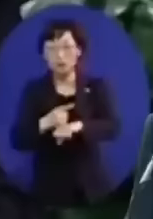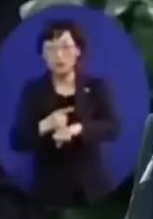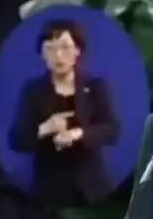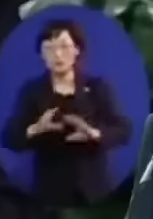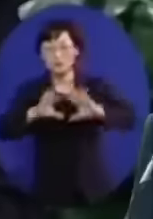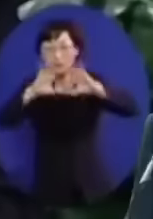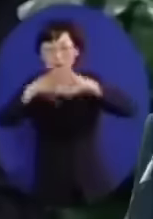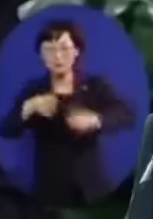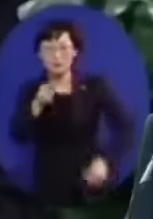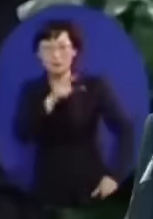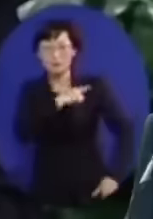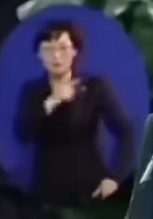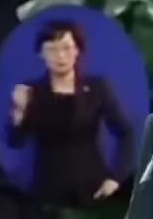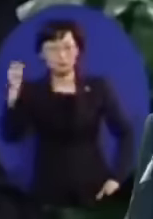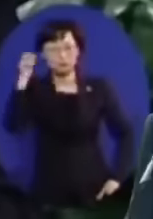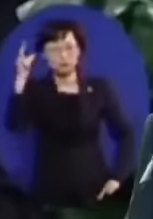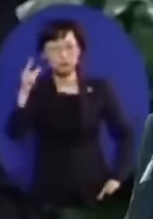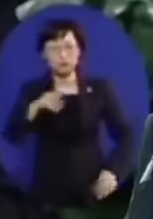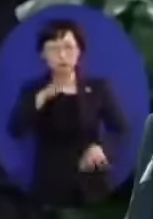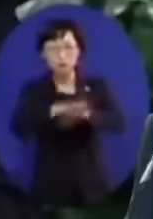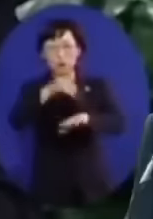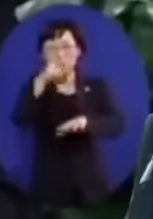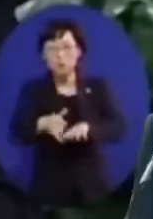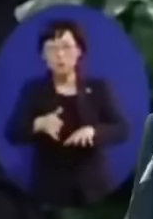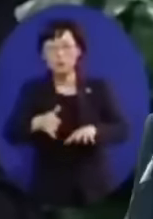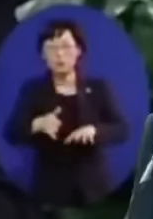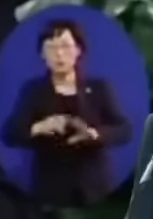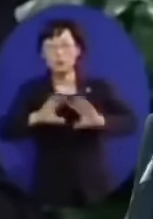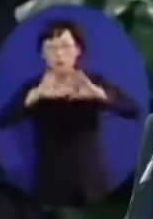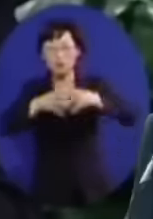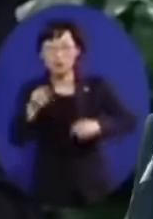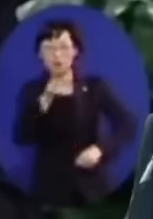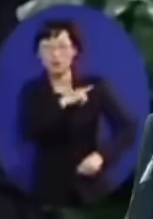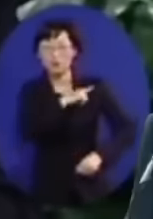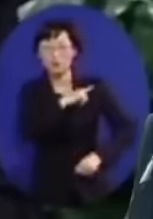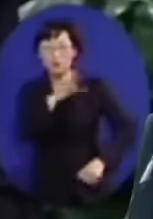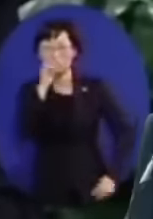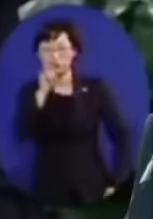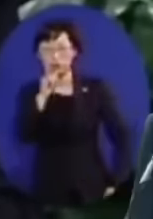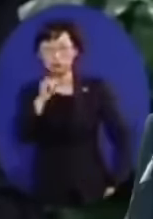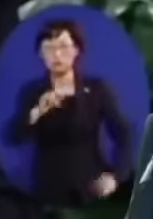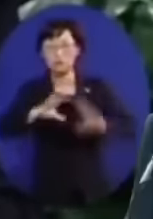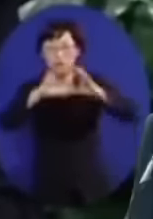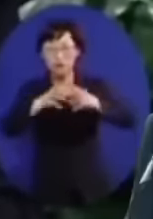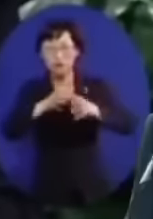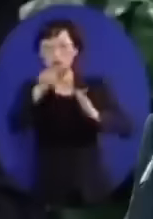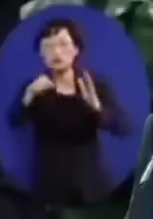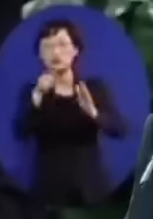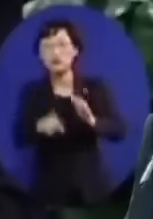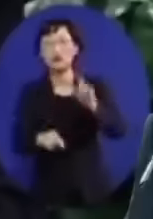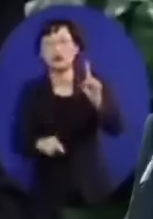세상에서 가장 우수한 농업국가가 되고 가장 잘 사는 나라 중에 하나가 된 것입니다.